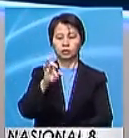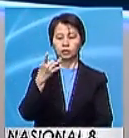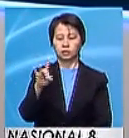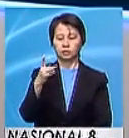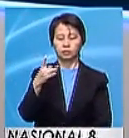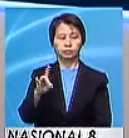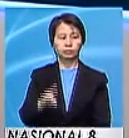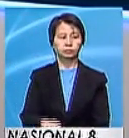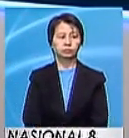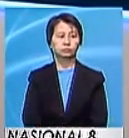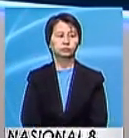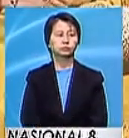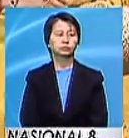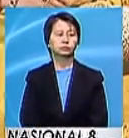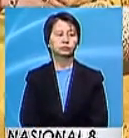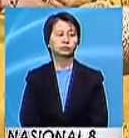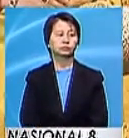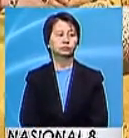ke-18.